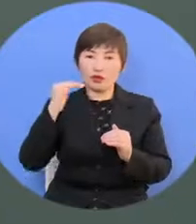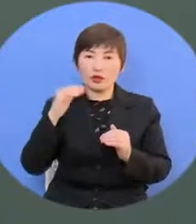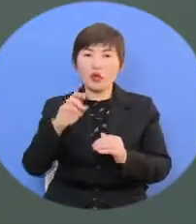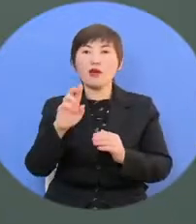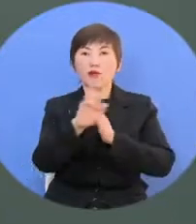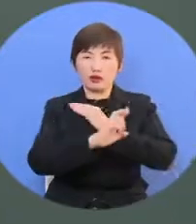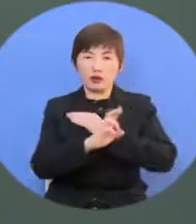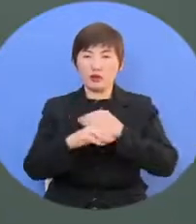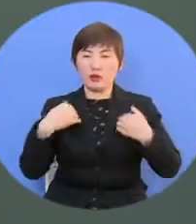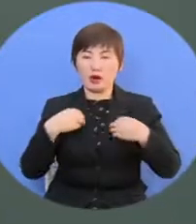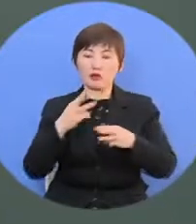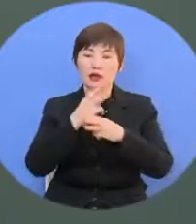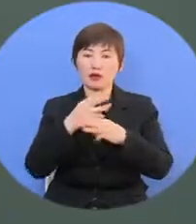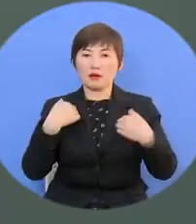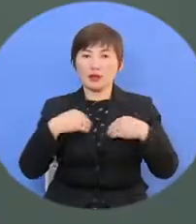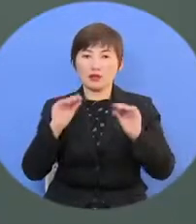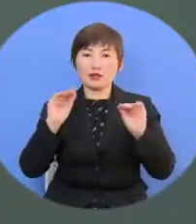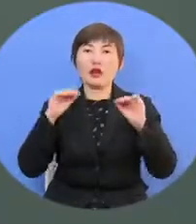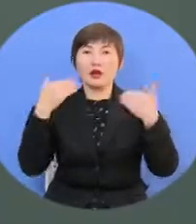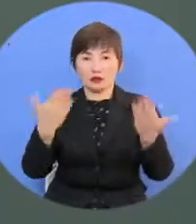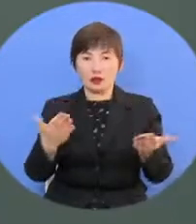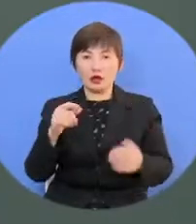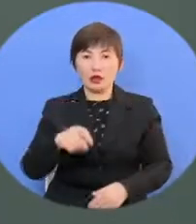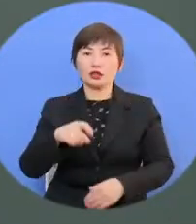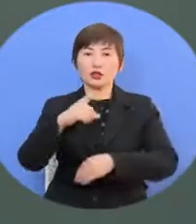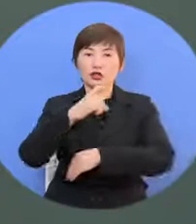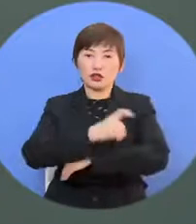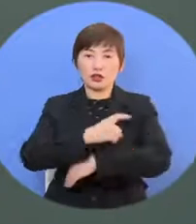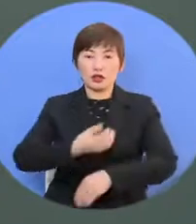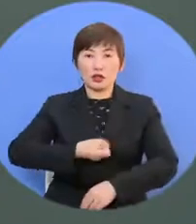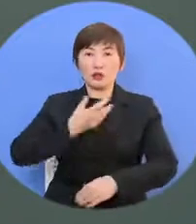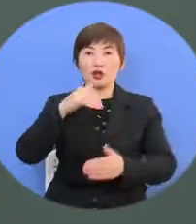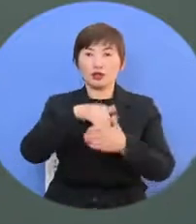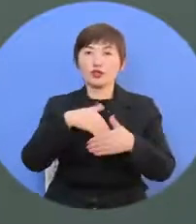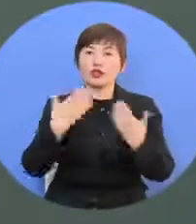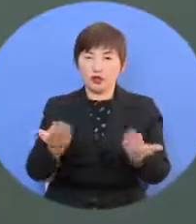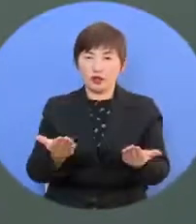багш, математикийн багш хоёр нь хамтран заах болно. За ингээд хичээлд өтөхтэй оролцоорой хүүхдүүдээ.